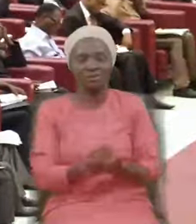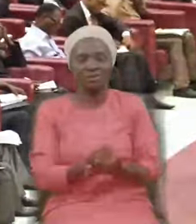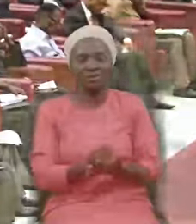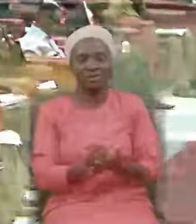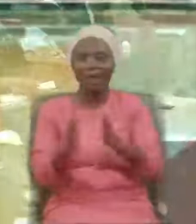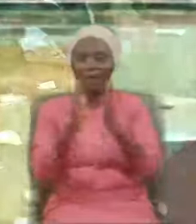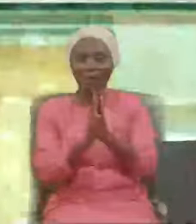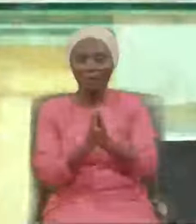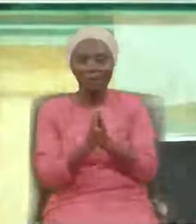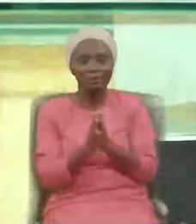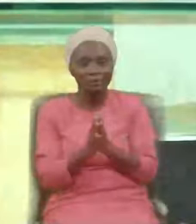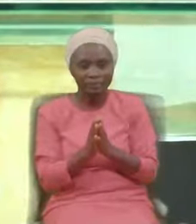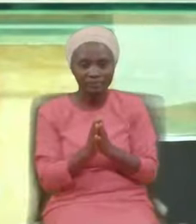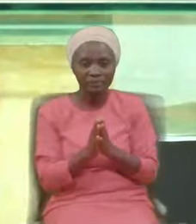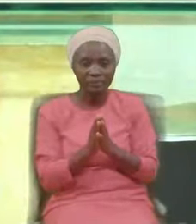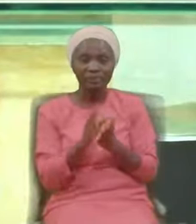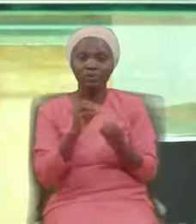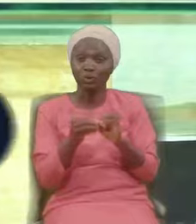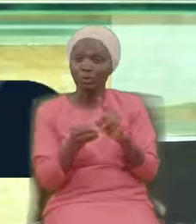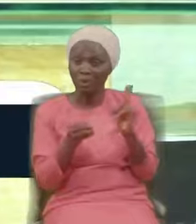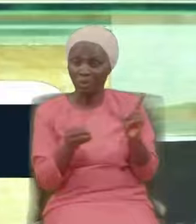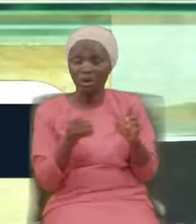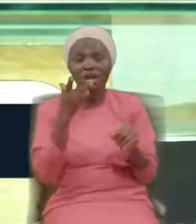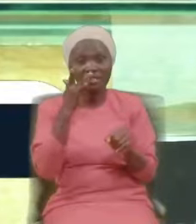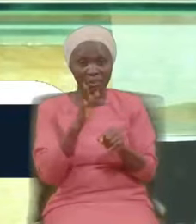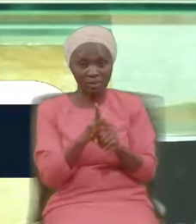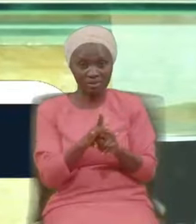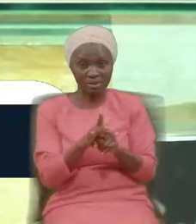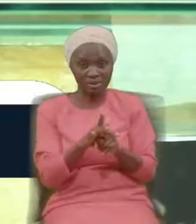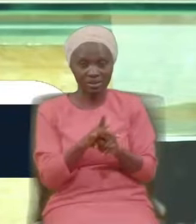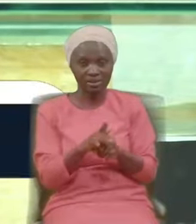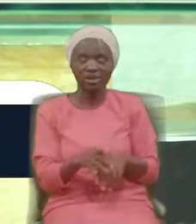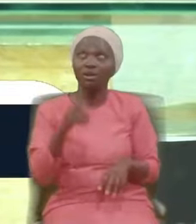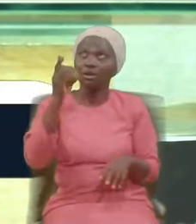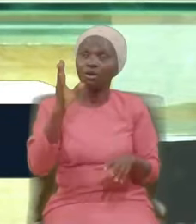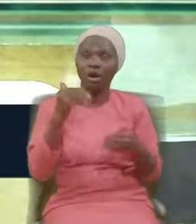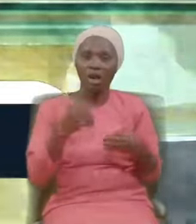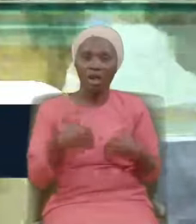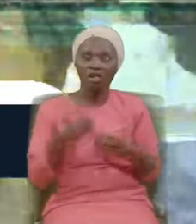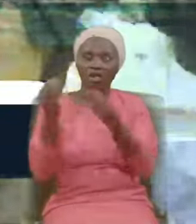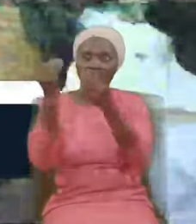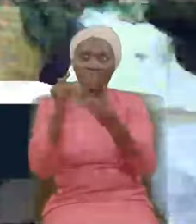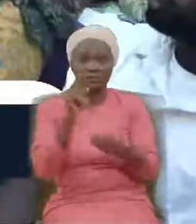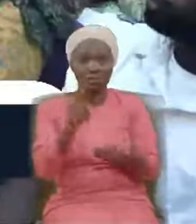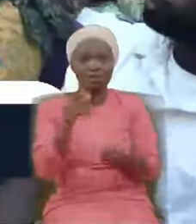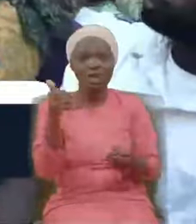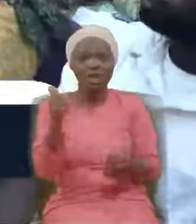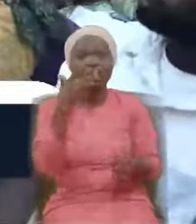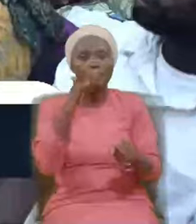par chaque suppliant. Numéro 1, la promesse. Dieu vous a donné une